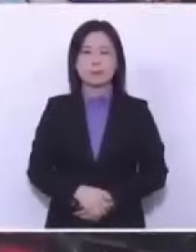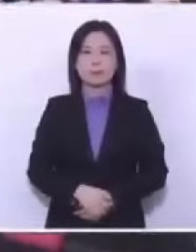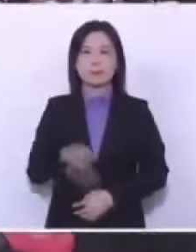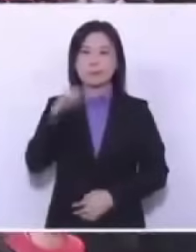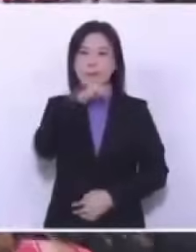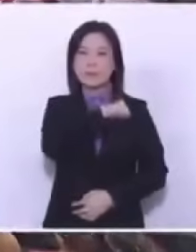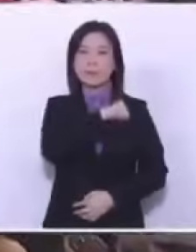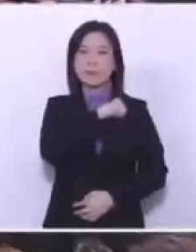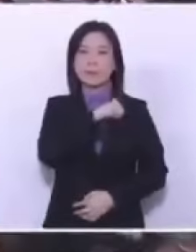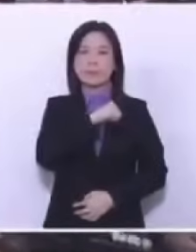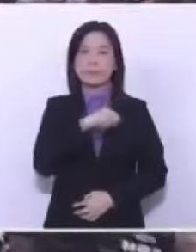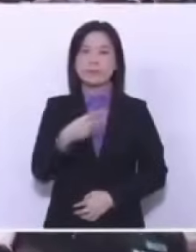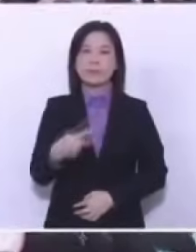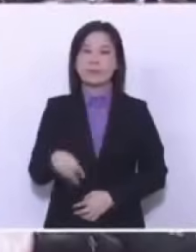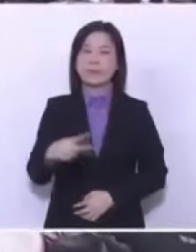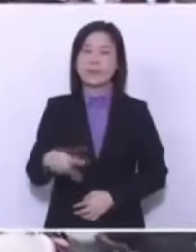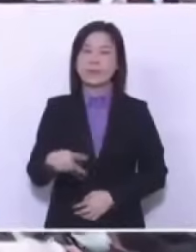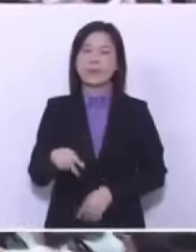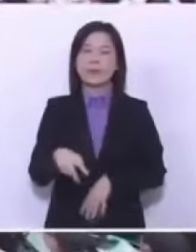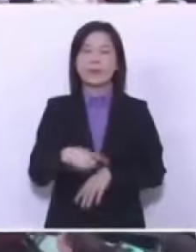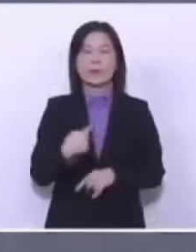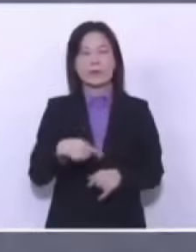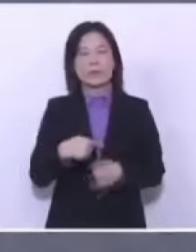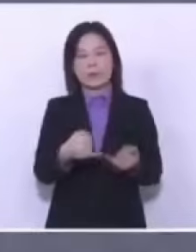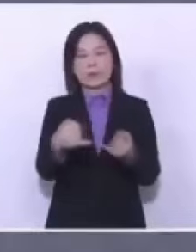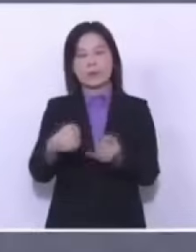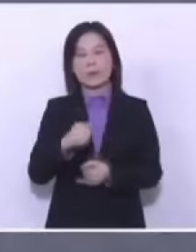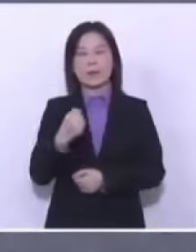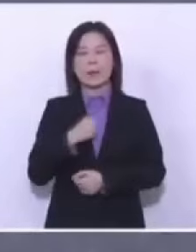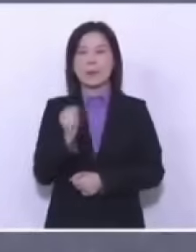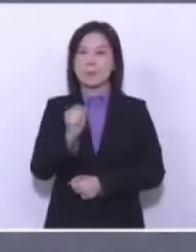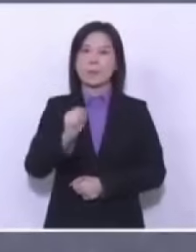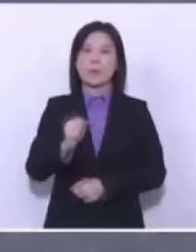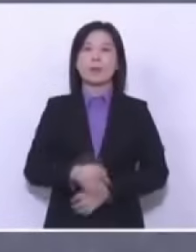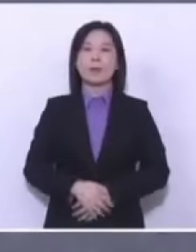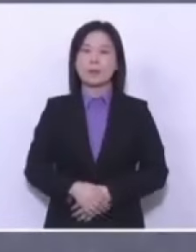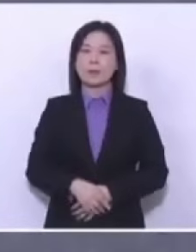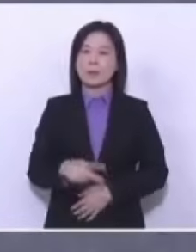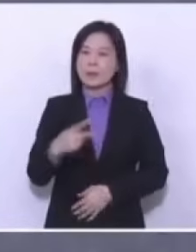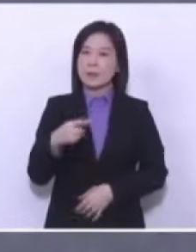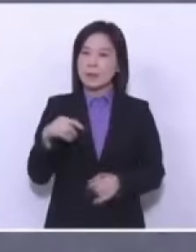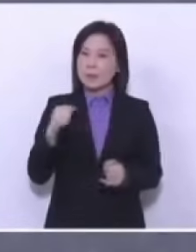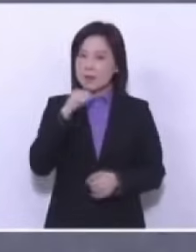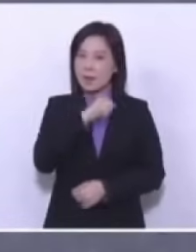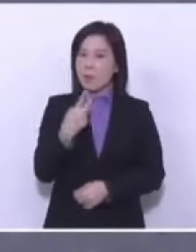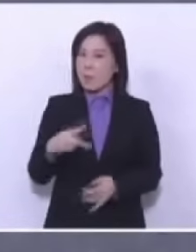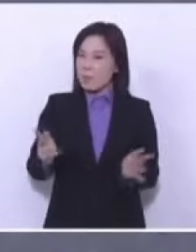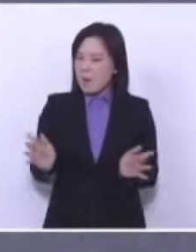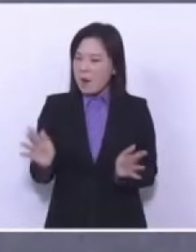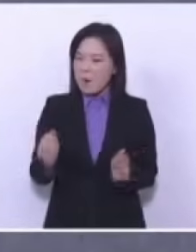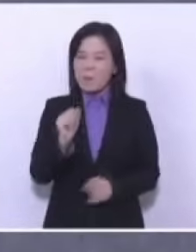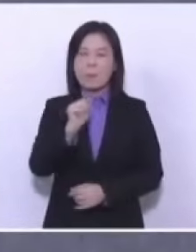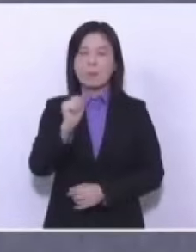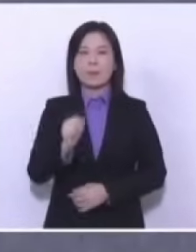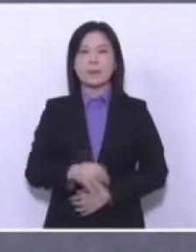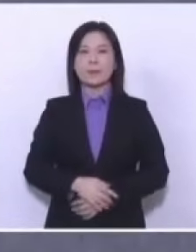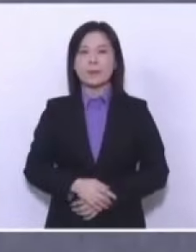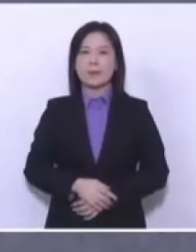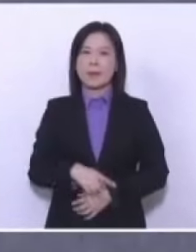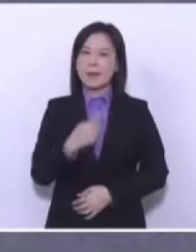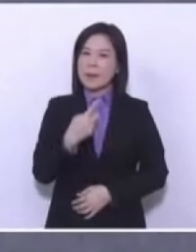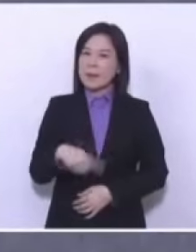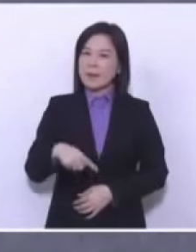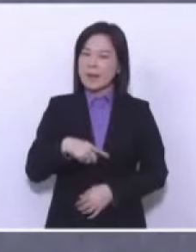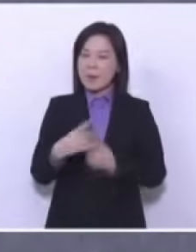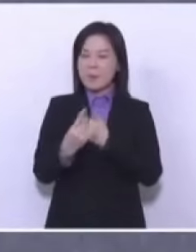台湾不能再内耗，台湾也不能再犹豫，台湾更不能自欺欺